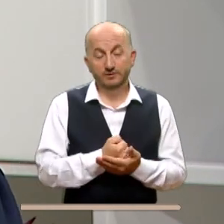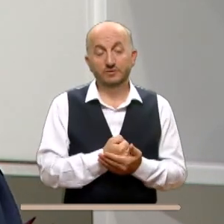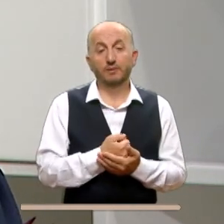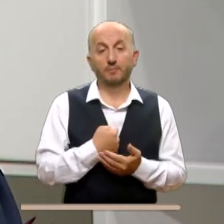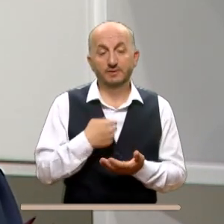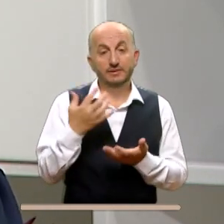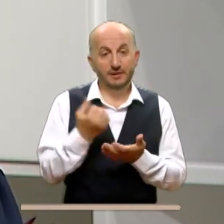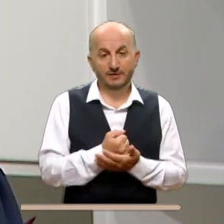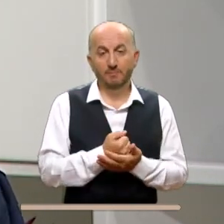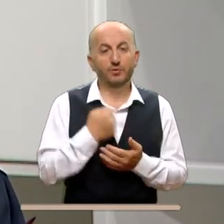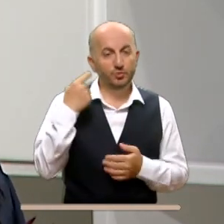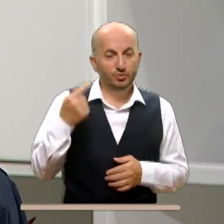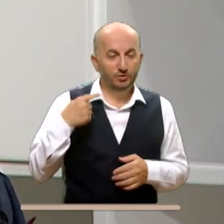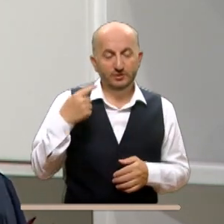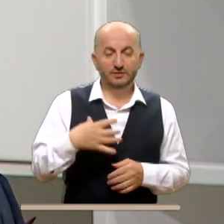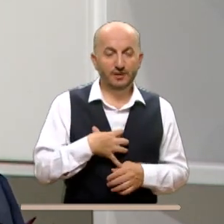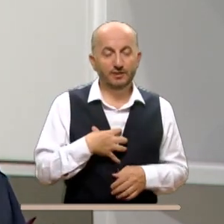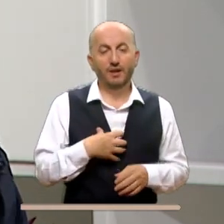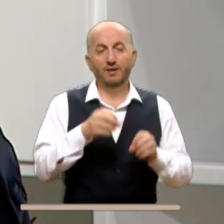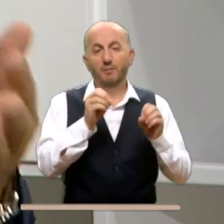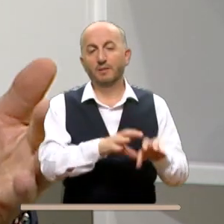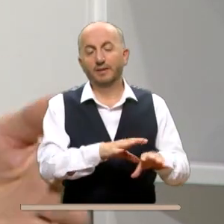kazanma derdindeyiz. Kendi haline bırakalım.